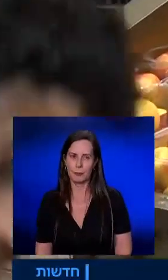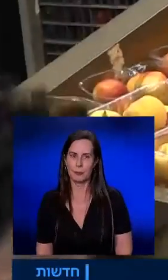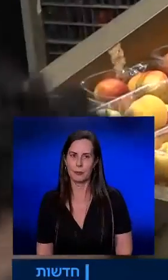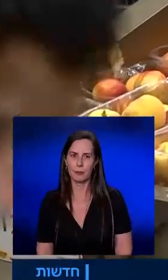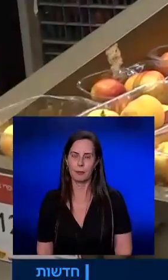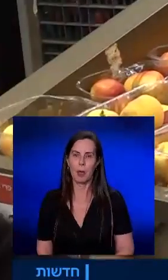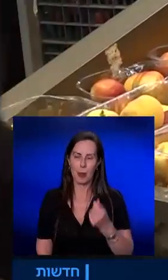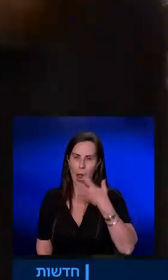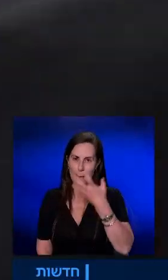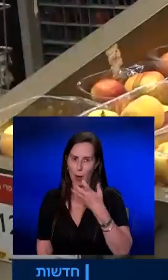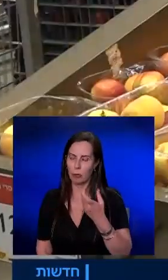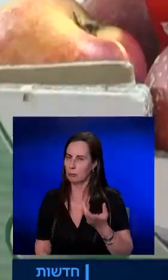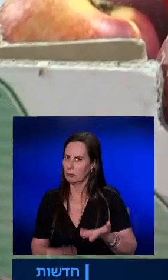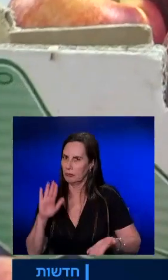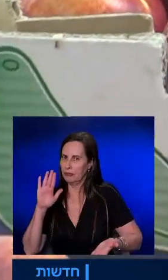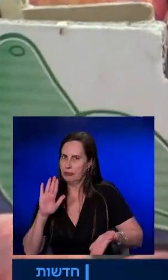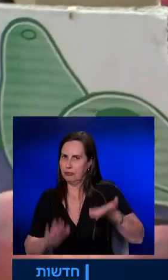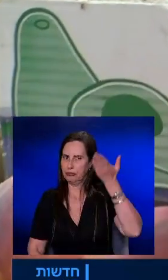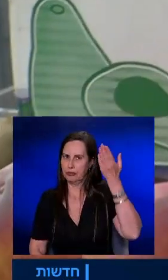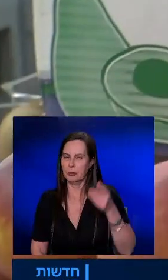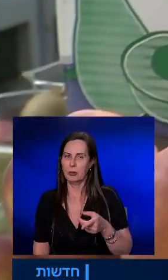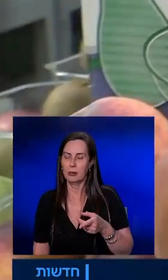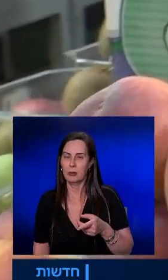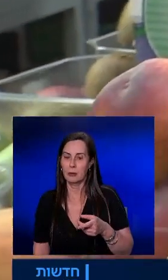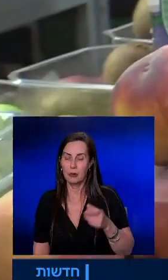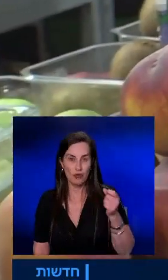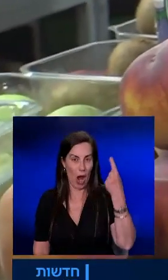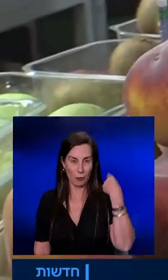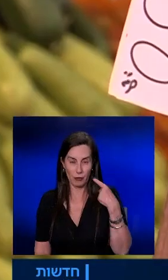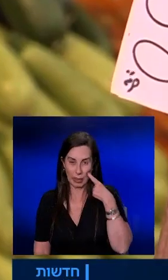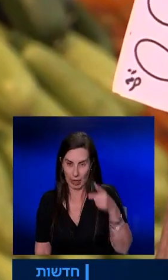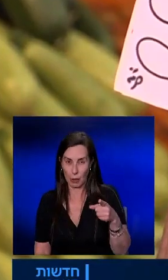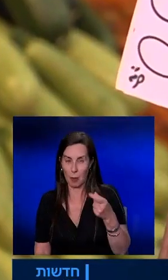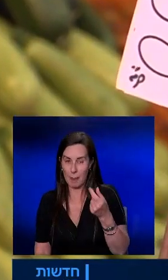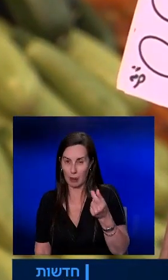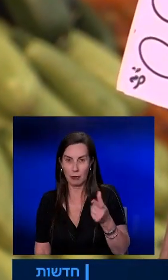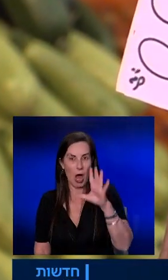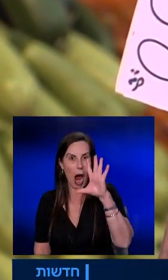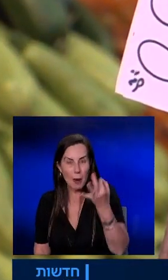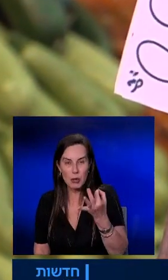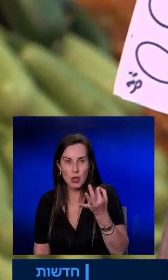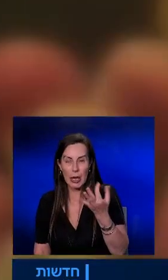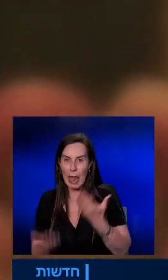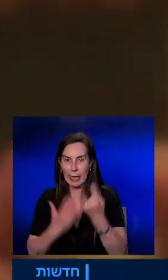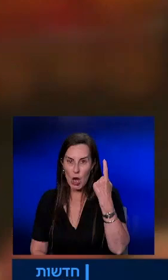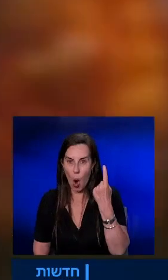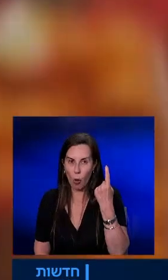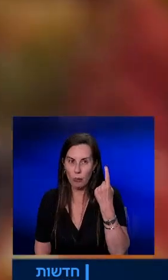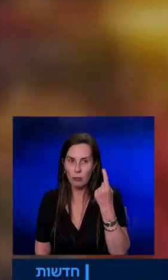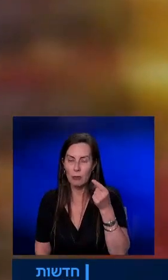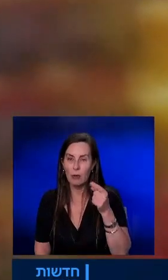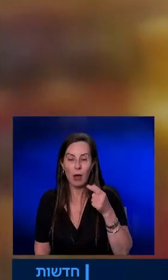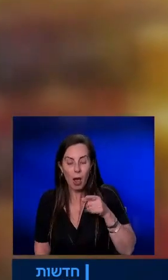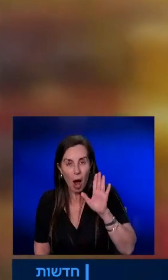מחירי פירות הקיץ ממשיכים לעלות, ואם בשבוע שעבר הראינו כאן מחירים של 50 שקלים לקילוגרם, הרי